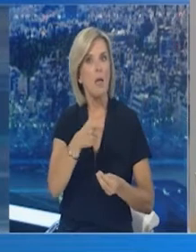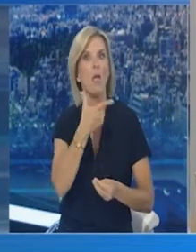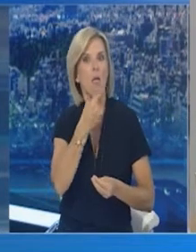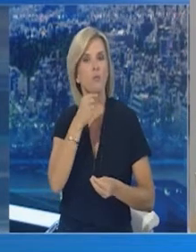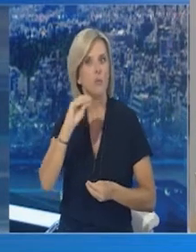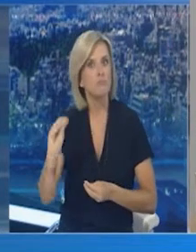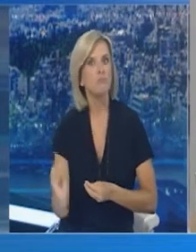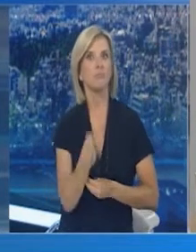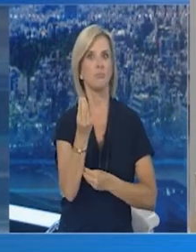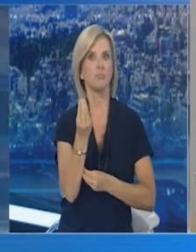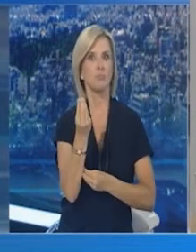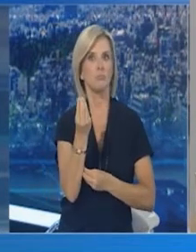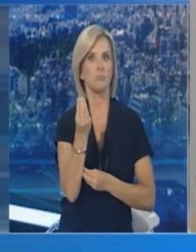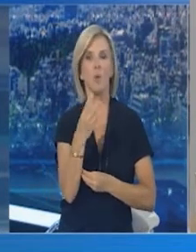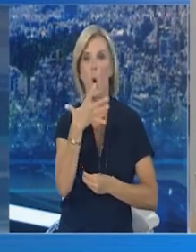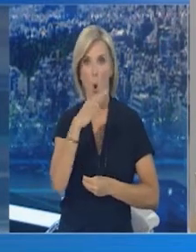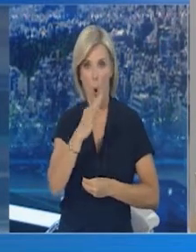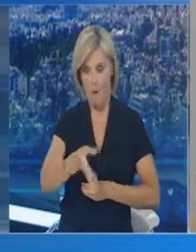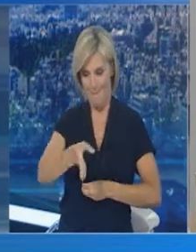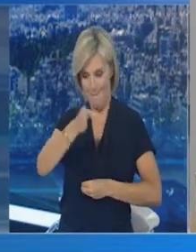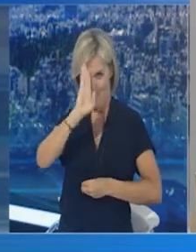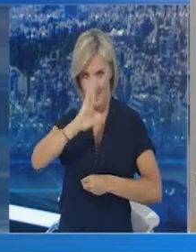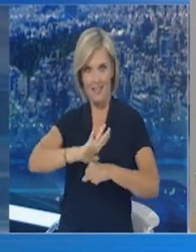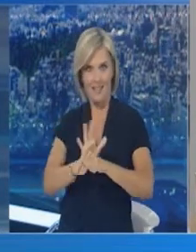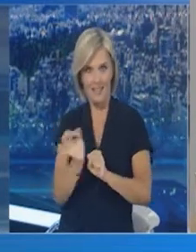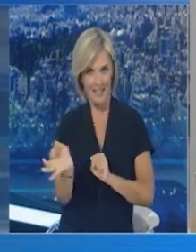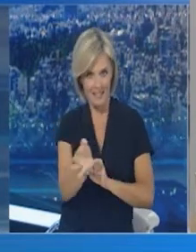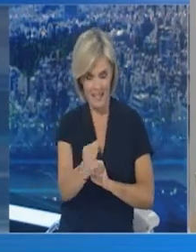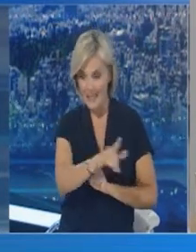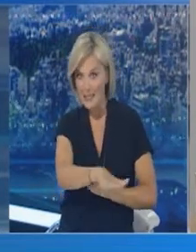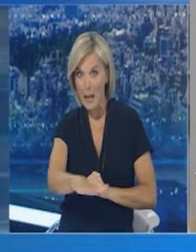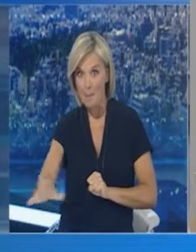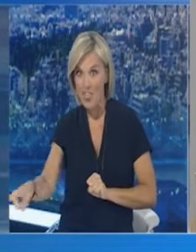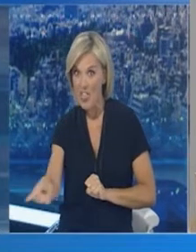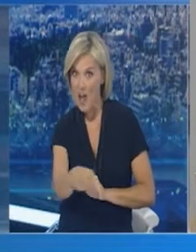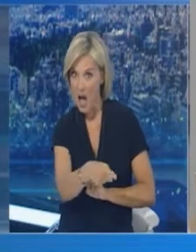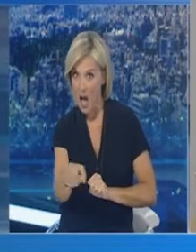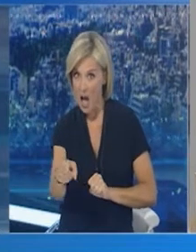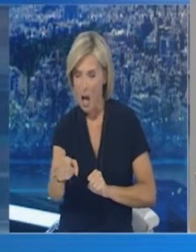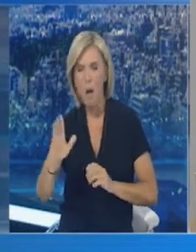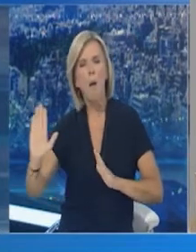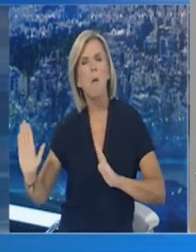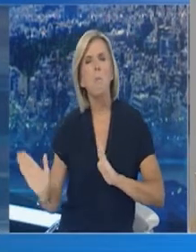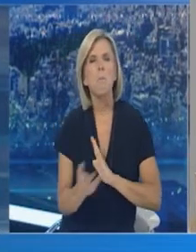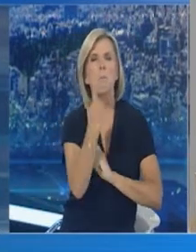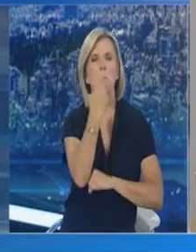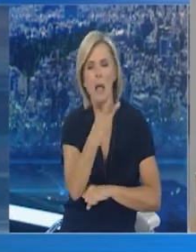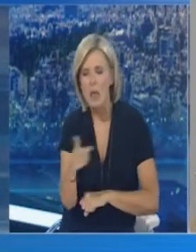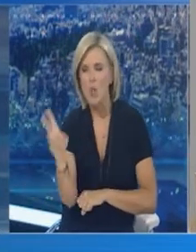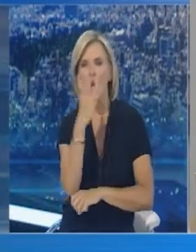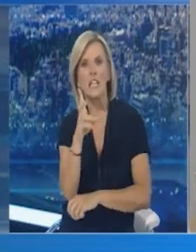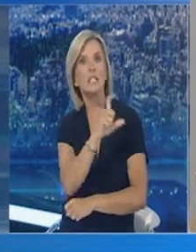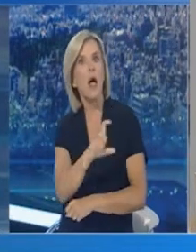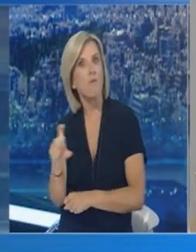εμφανιστούν μετά από μία λίμωξη με COVID στα παιδιά, εβδομάδες μετά από την